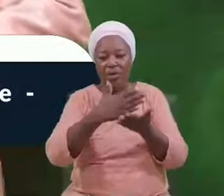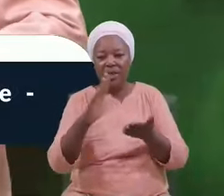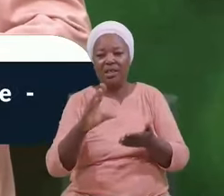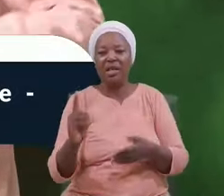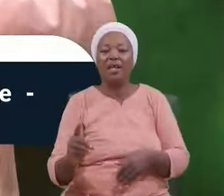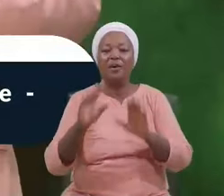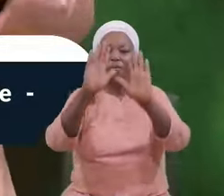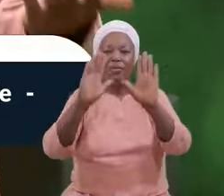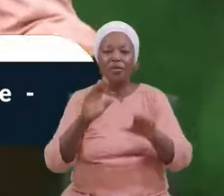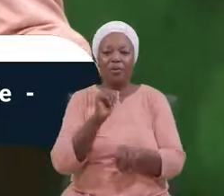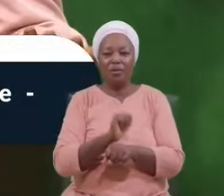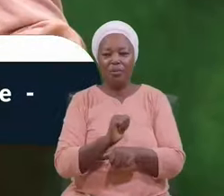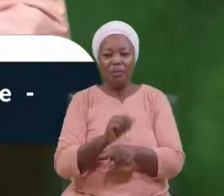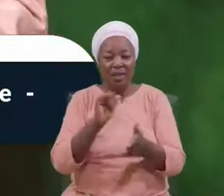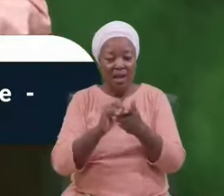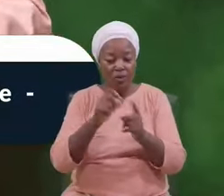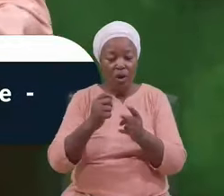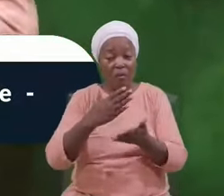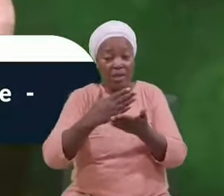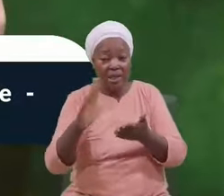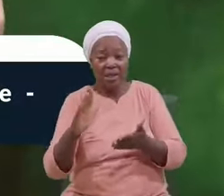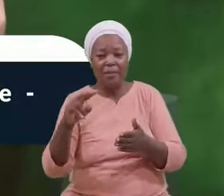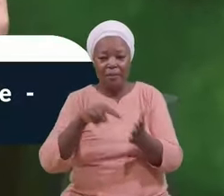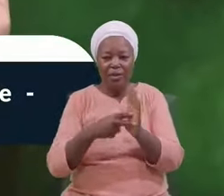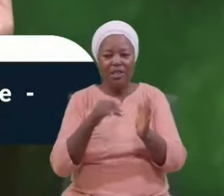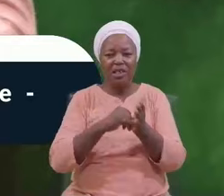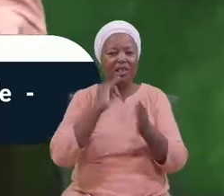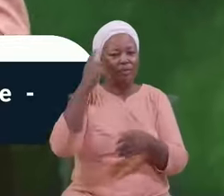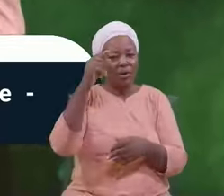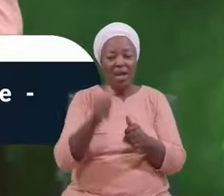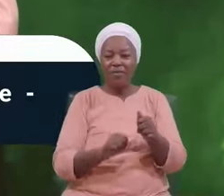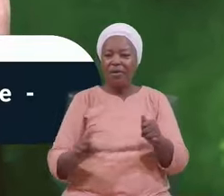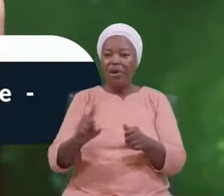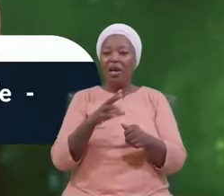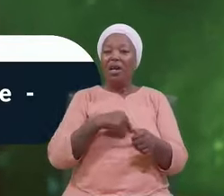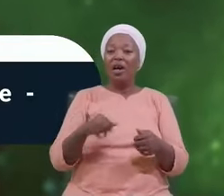Rejeté, c'est pour tout le monde, sauf ceux qui rejettent,